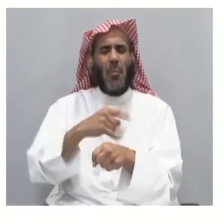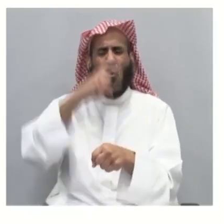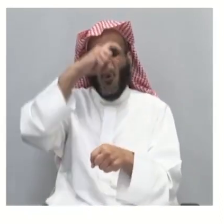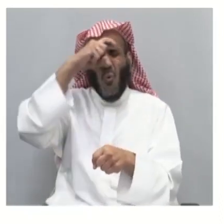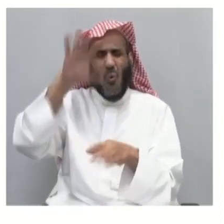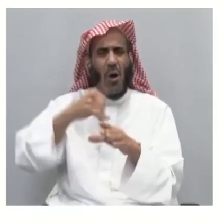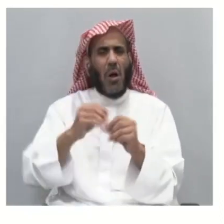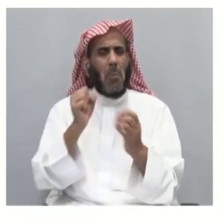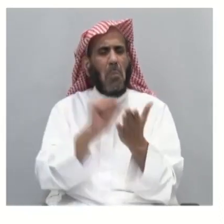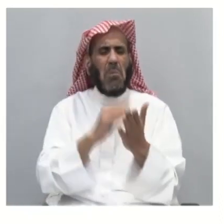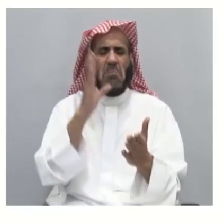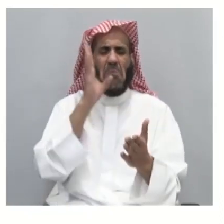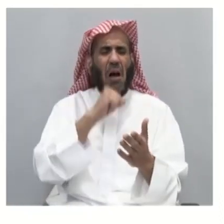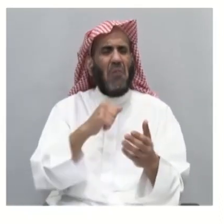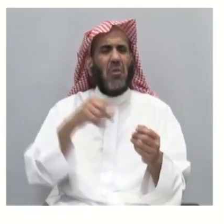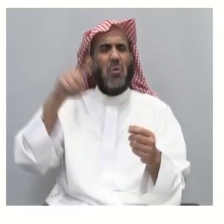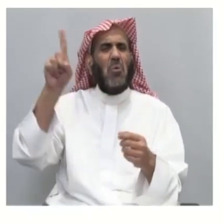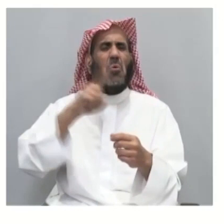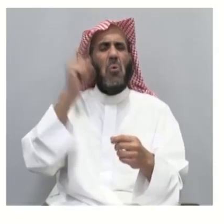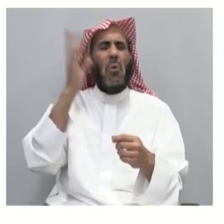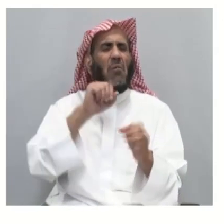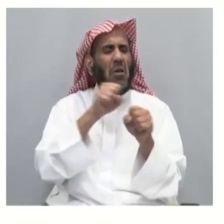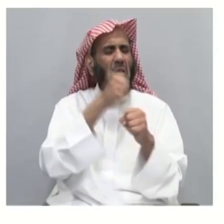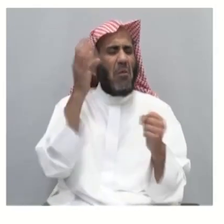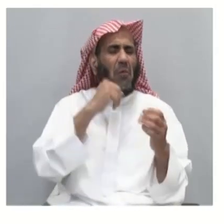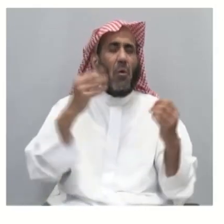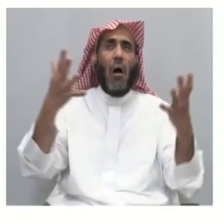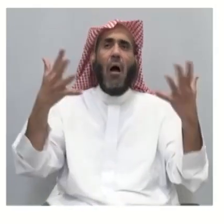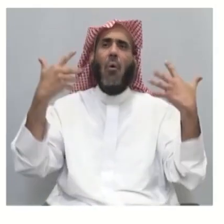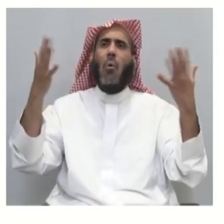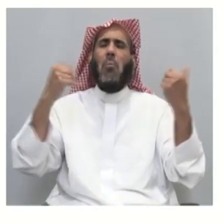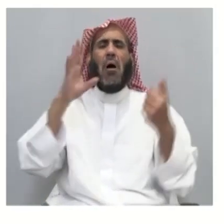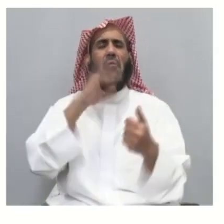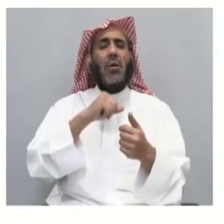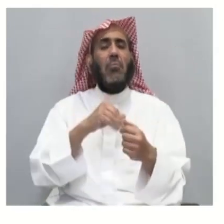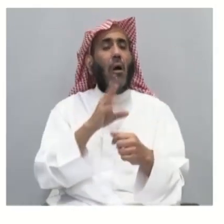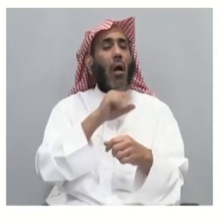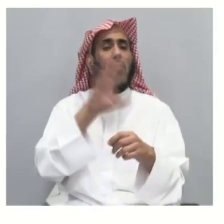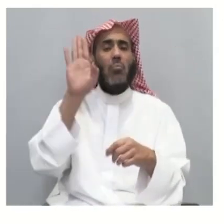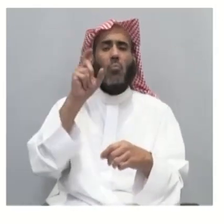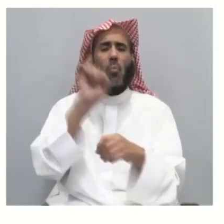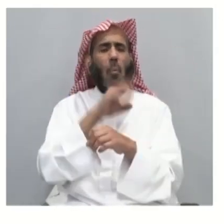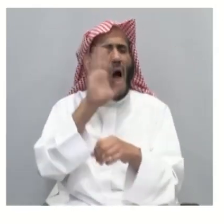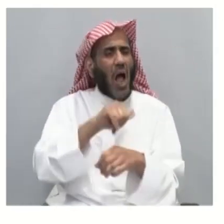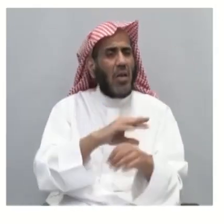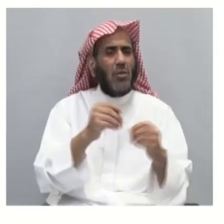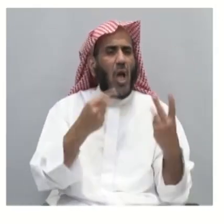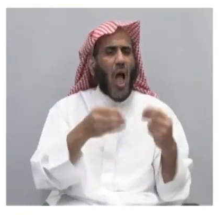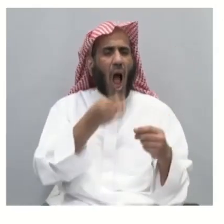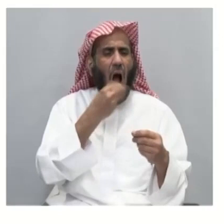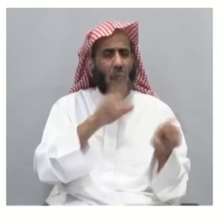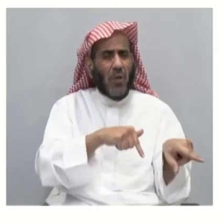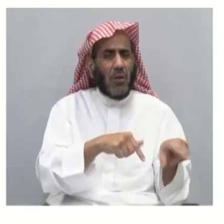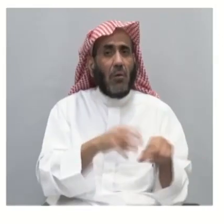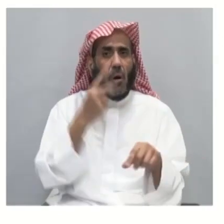البيت يخلو من وسائل التبريد الثلاجه المكيفات سال هل جهزت الغداء نظرت اليه نظرت